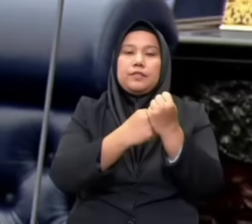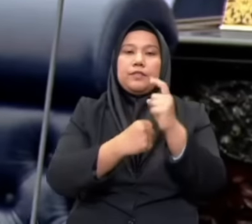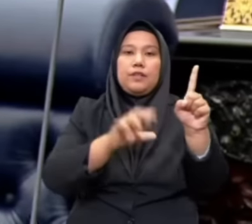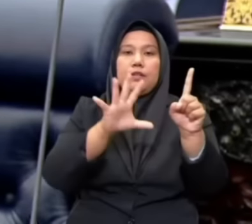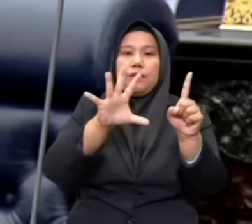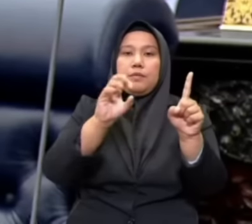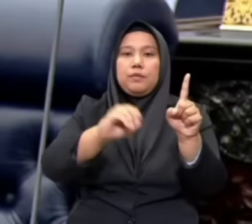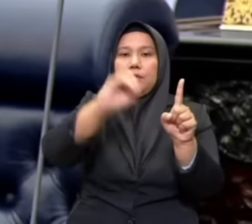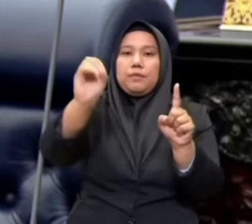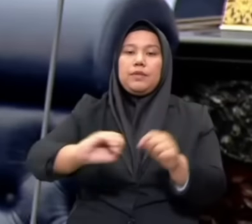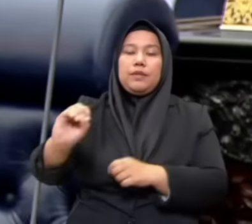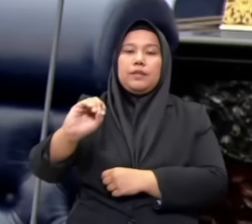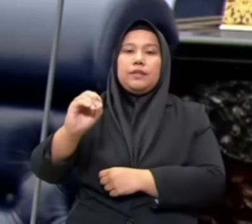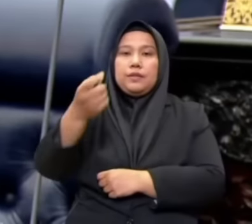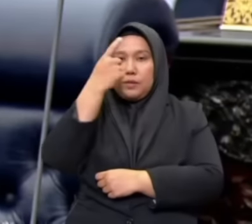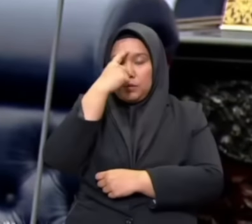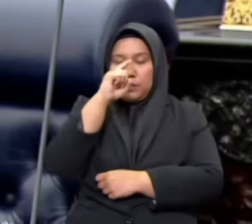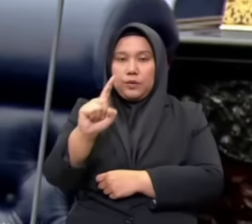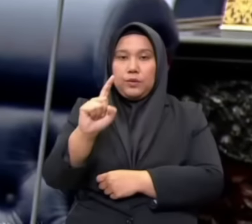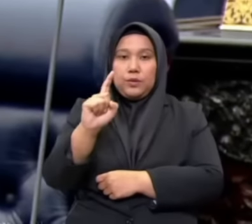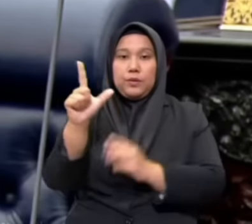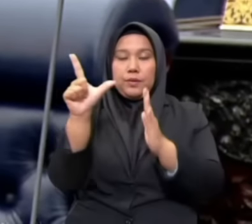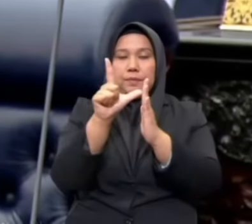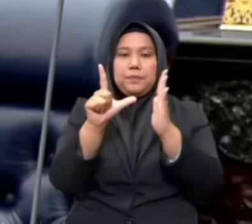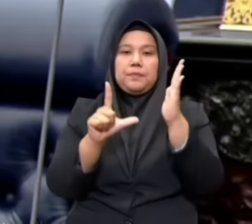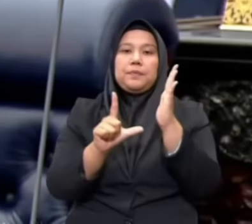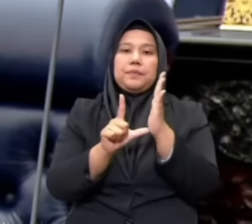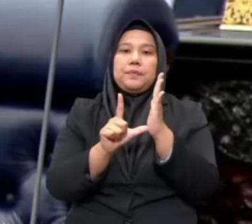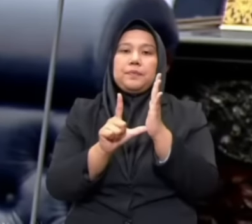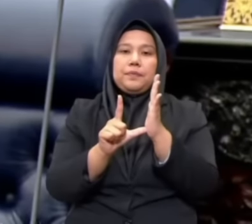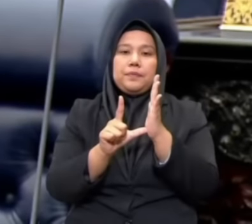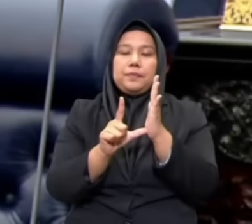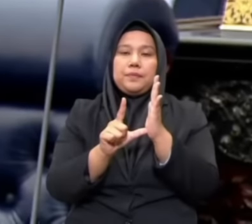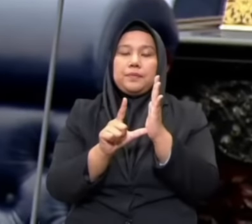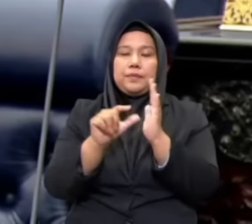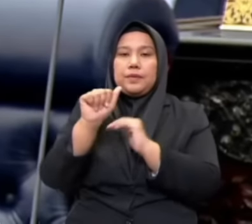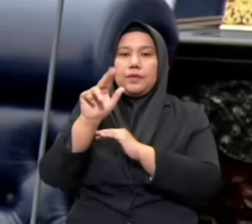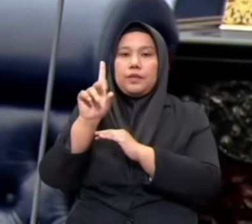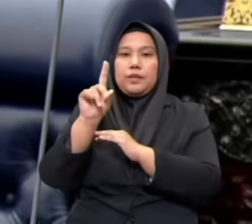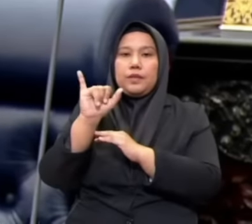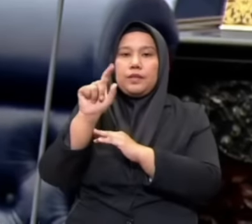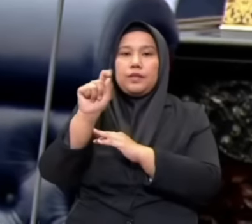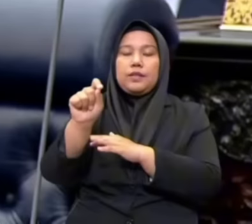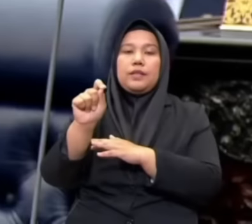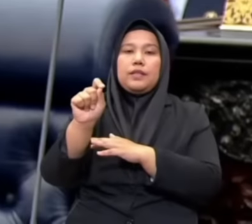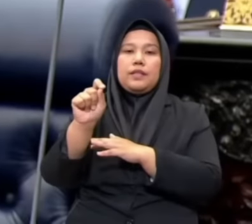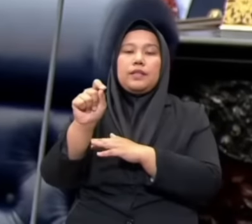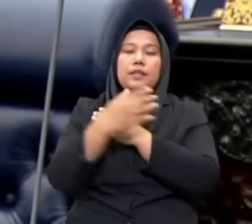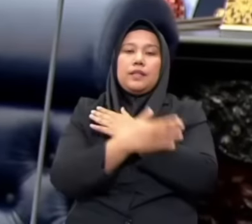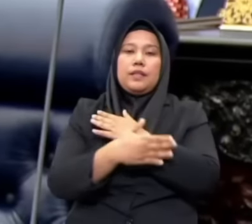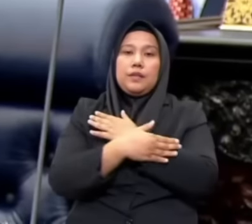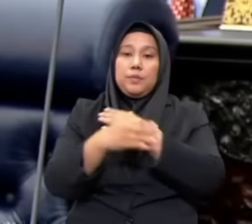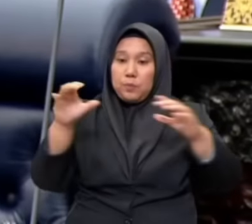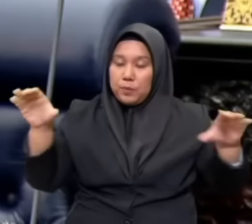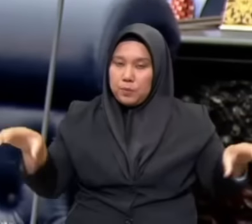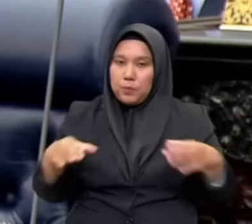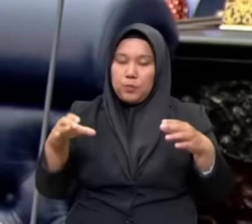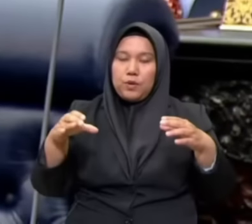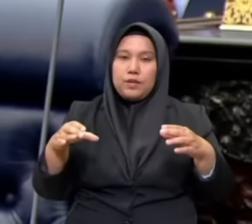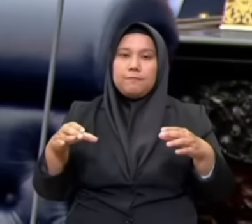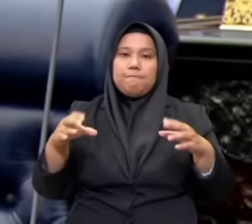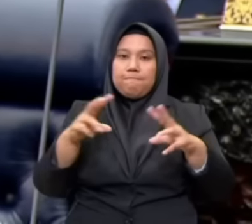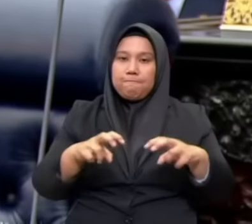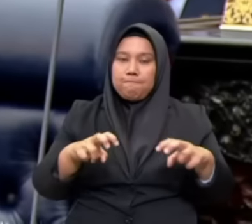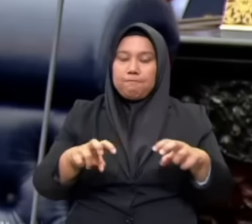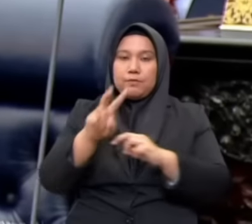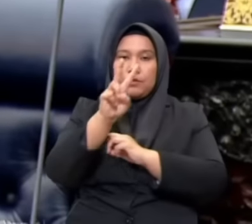150% untuk lembaga audit negara, Jabatan Audit Negara untuk membuat audit